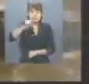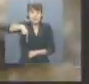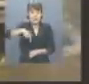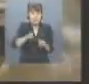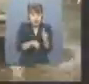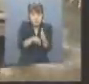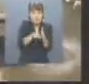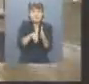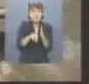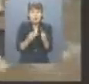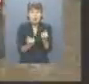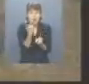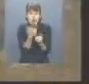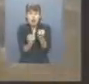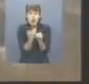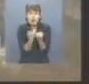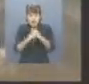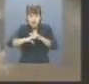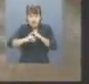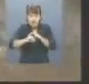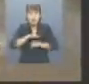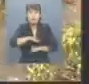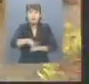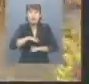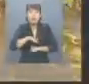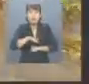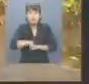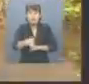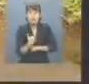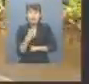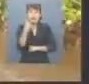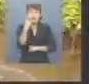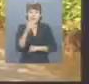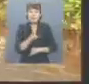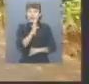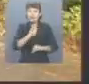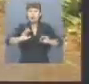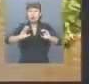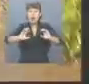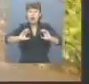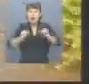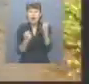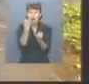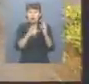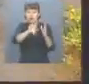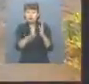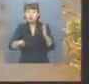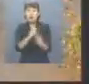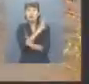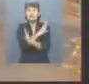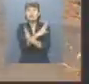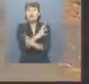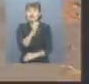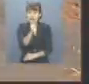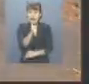ามารถผ่านไปได้ต้องใช้รถกระบะยกสูงหรือรถ4 wheel ผ่านไปเท่านั้นนะครับประชาชนยังต้องอาศัยรถทห